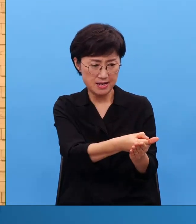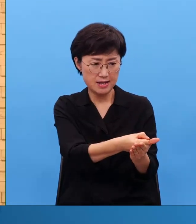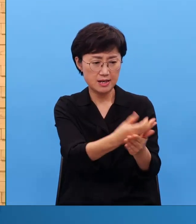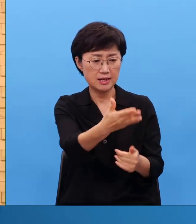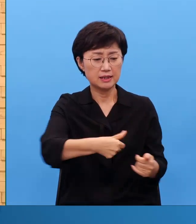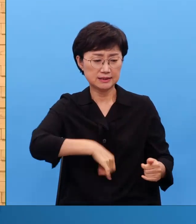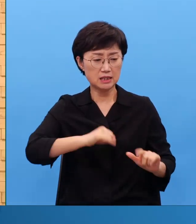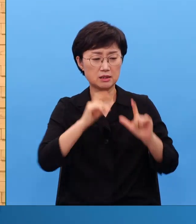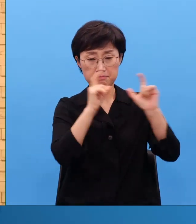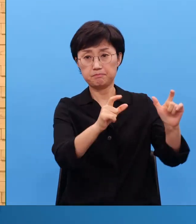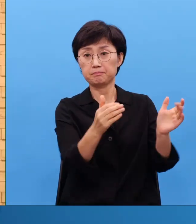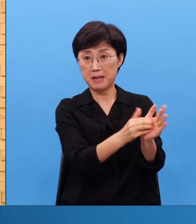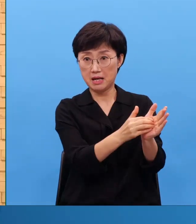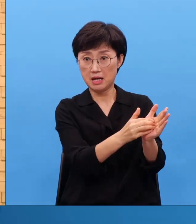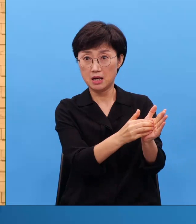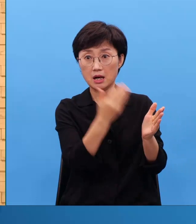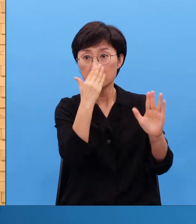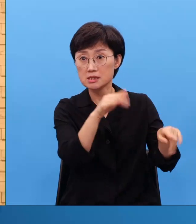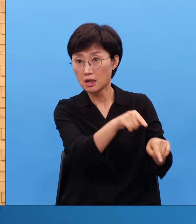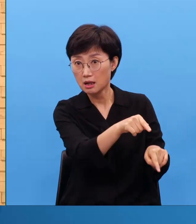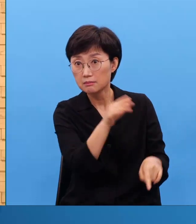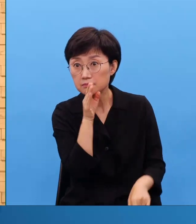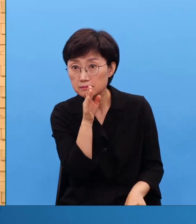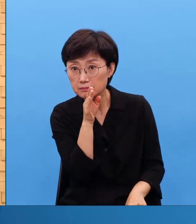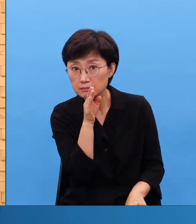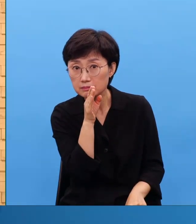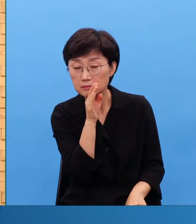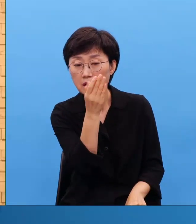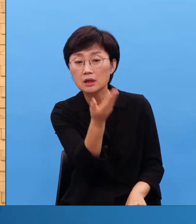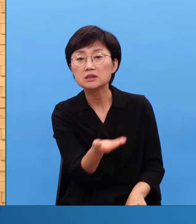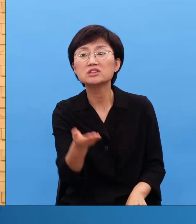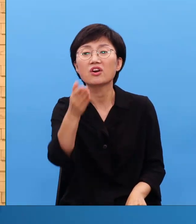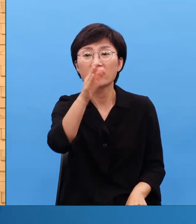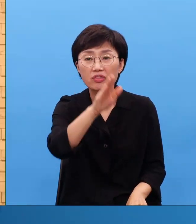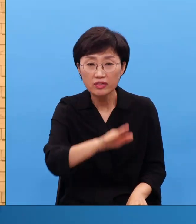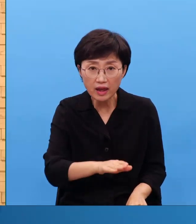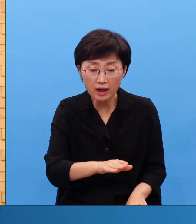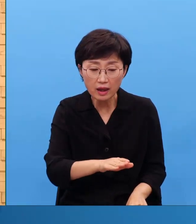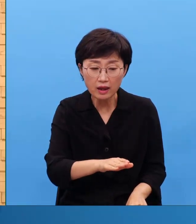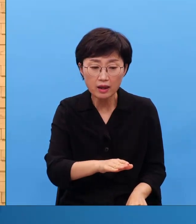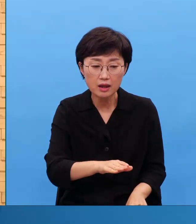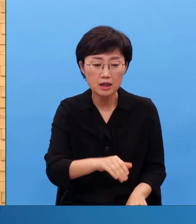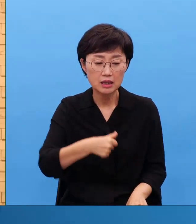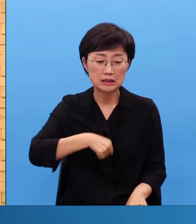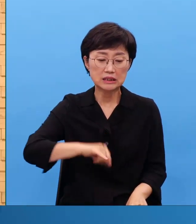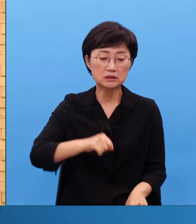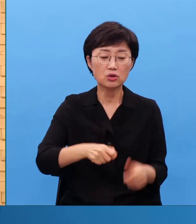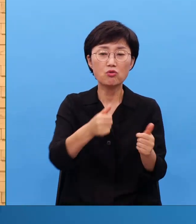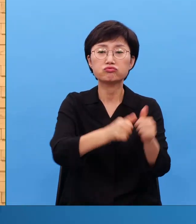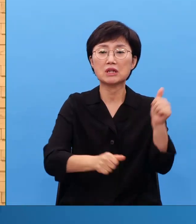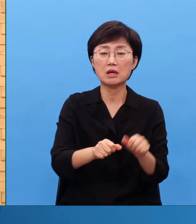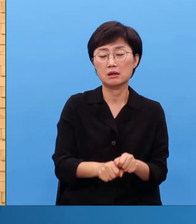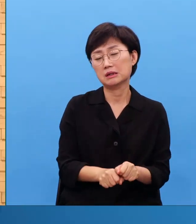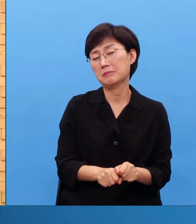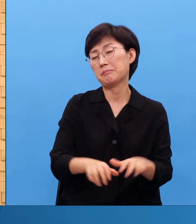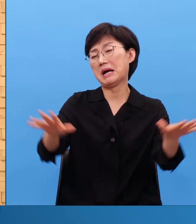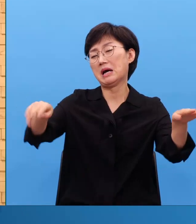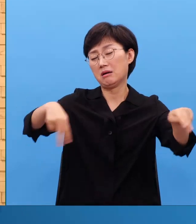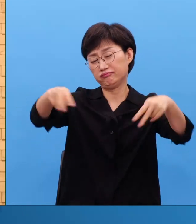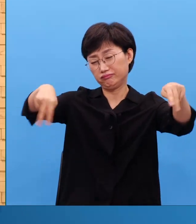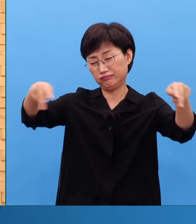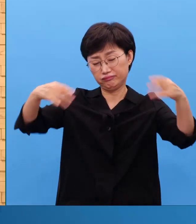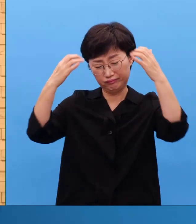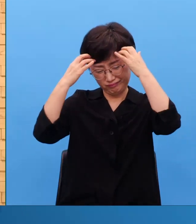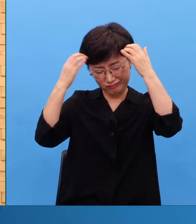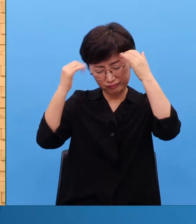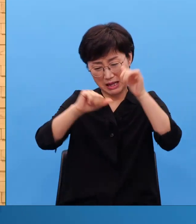후대들은 거지 정도가 아닙니다. 완전히 죽음에 몰리게 되는 것은 이유가 뭘까요? And